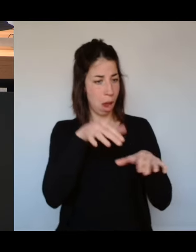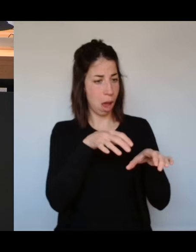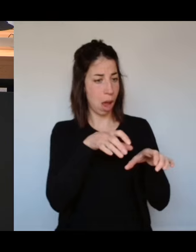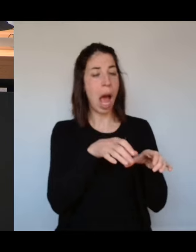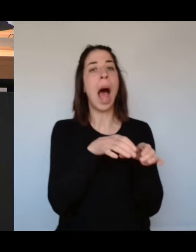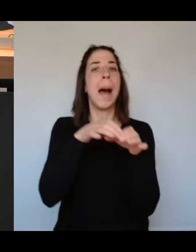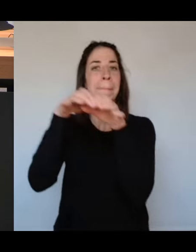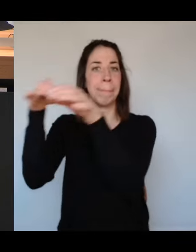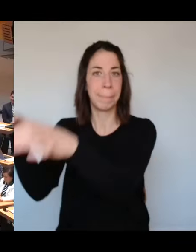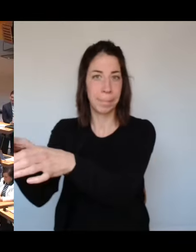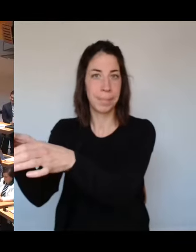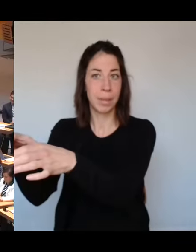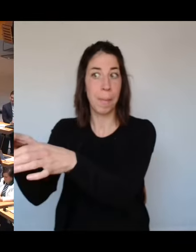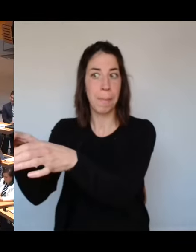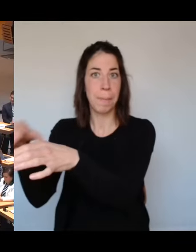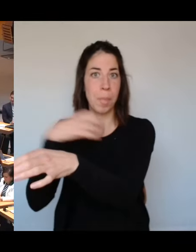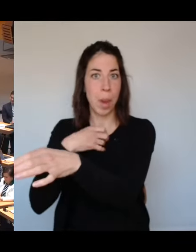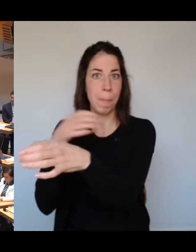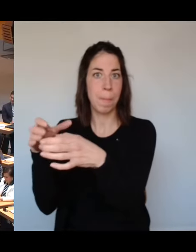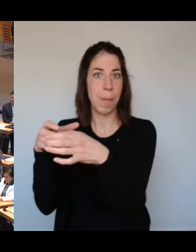Berlin.